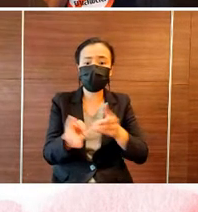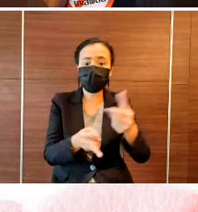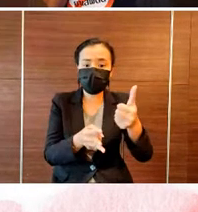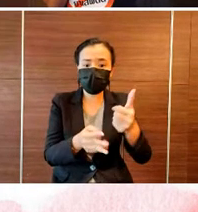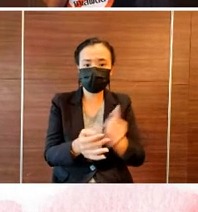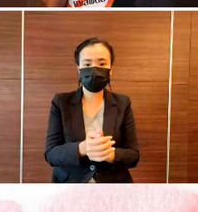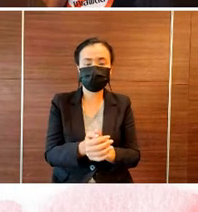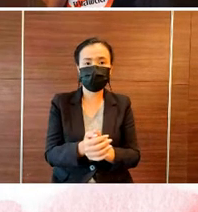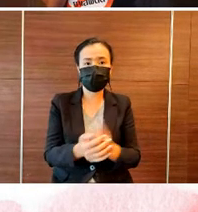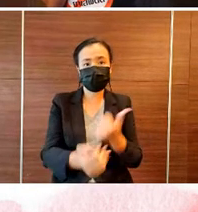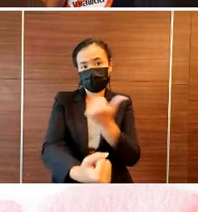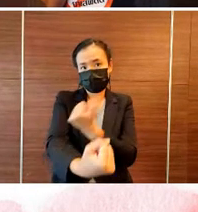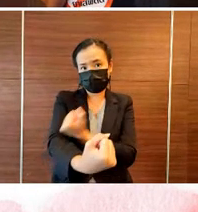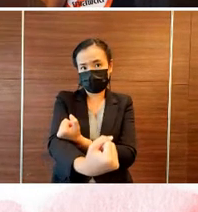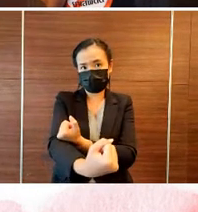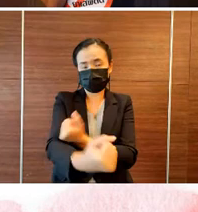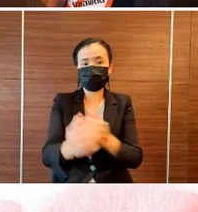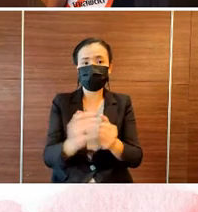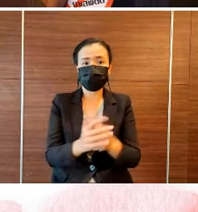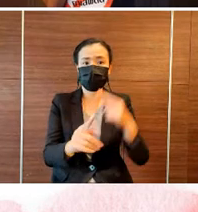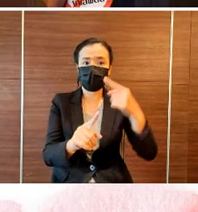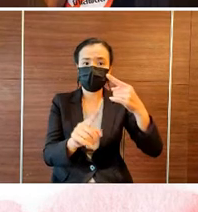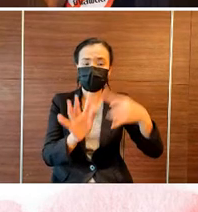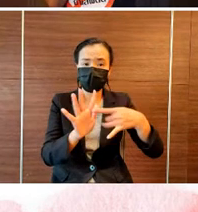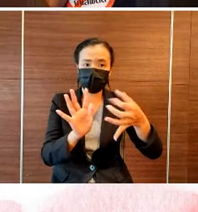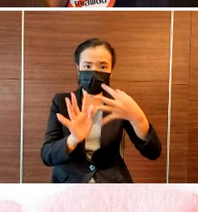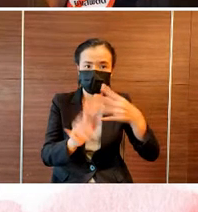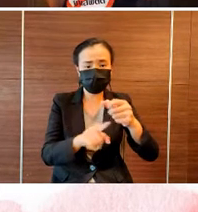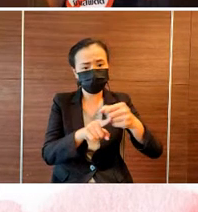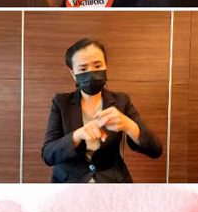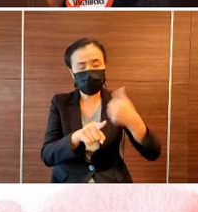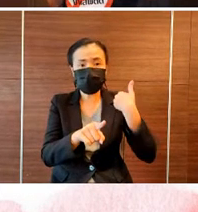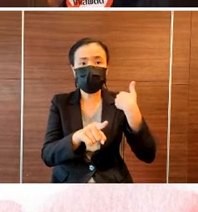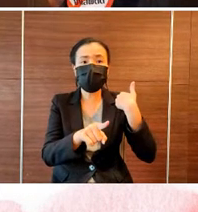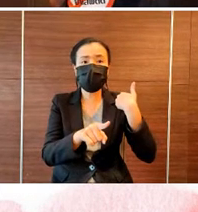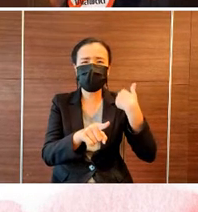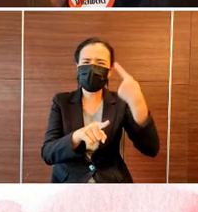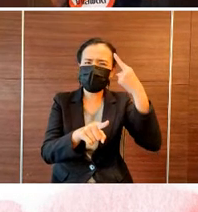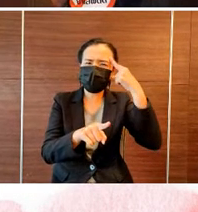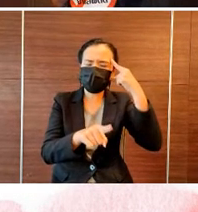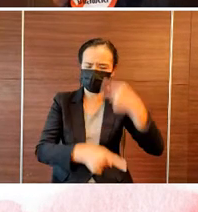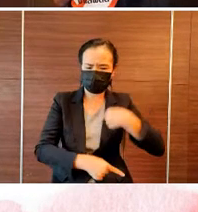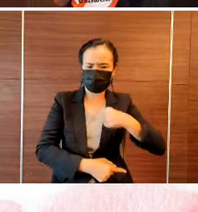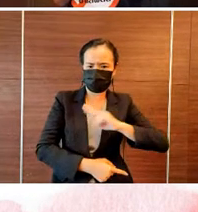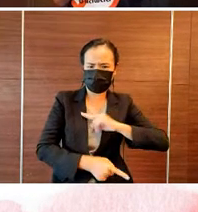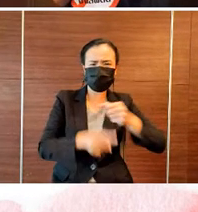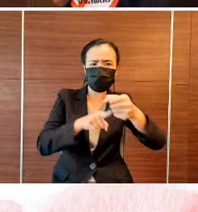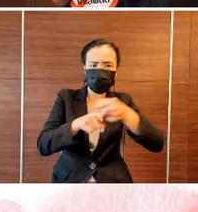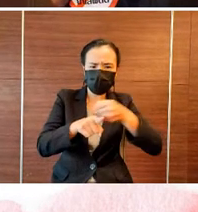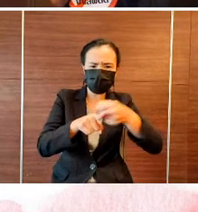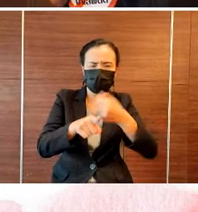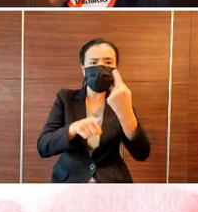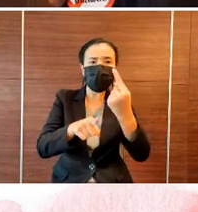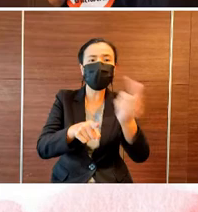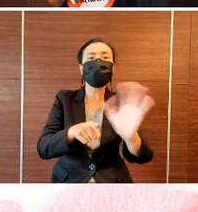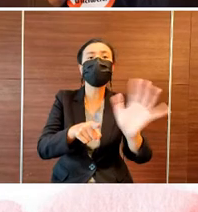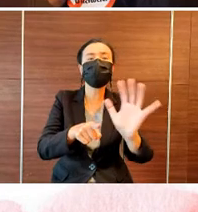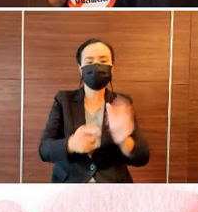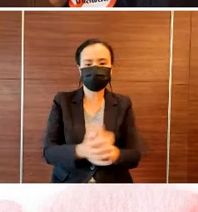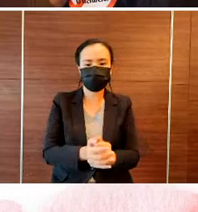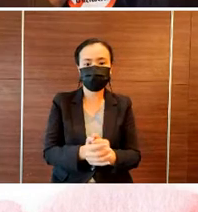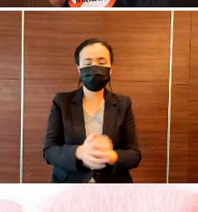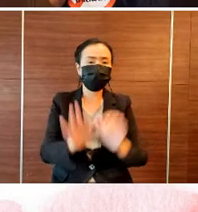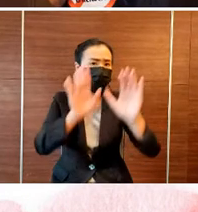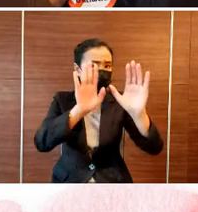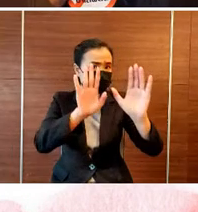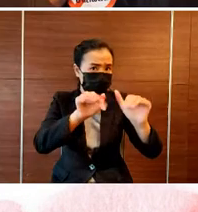ข็มอุปกรณ์สะอาดไหมคือเพปคือเป๊ปคือถุงยางอนามัยหรืออะไรไหมนะต้องไม่คิดจากเลนเราว่าต้องถุงยางอนามัยเท่านั้นนะคะต้องชวนเ